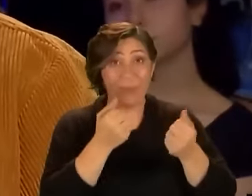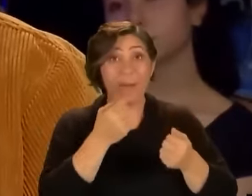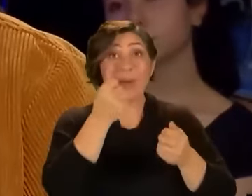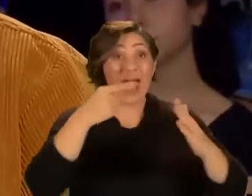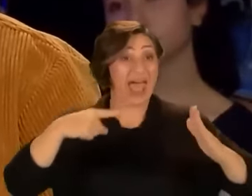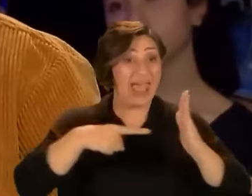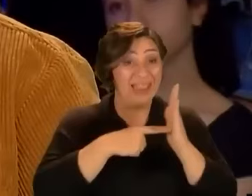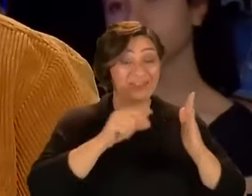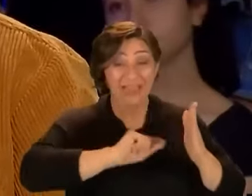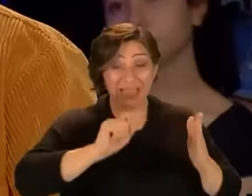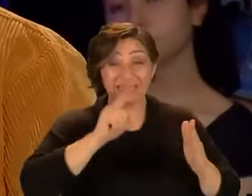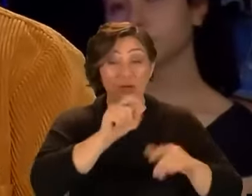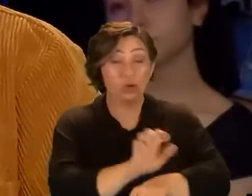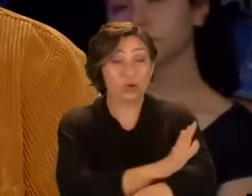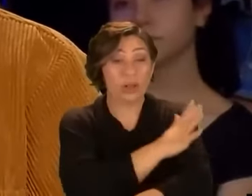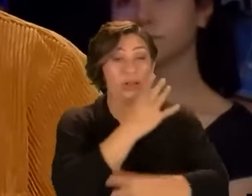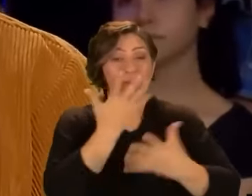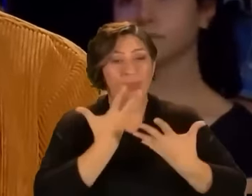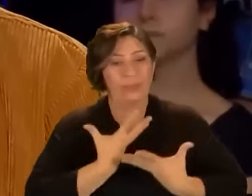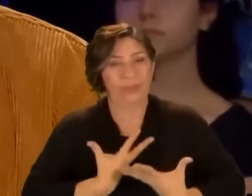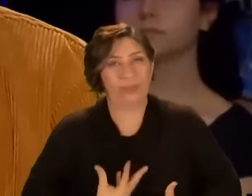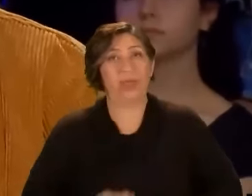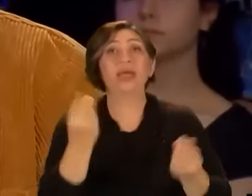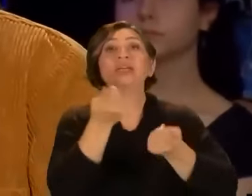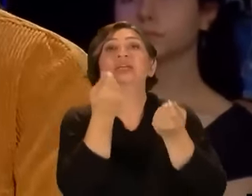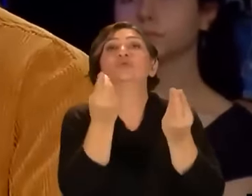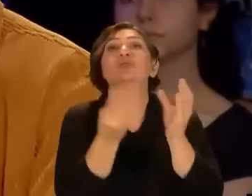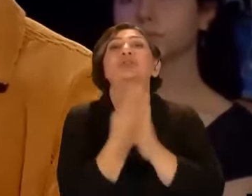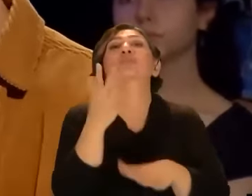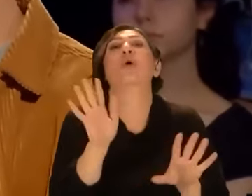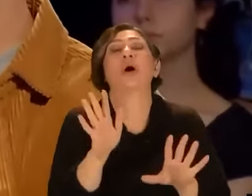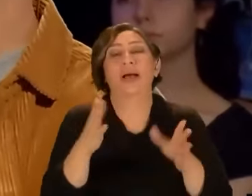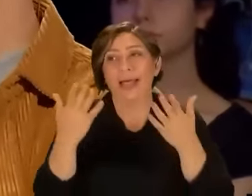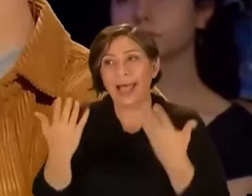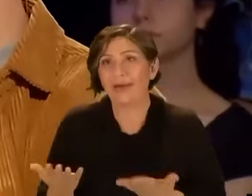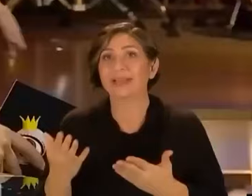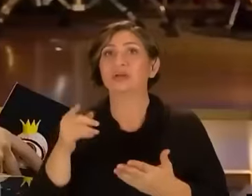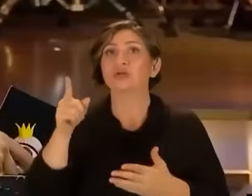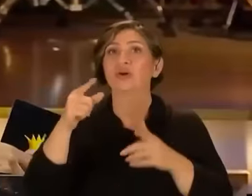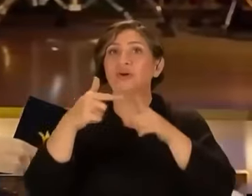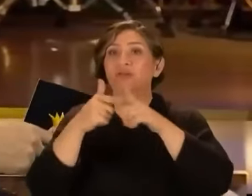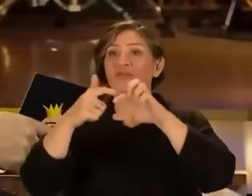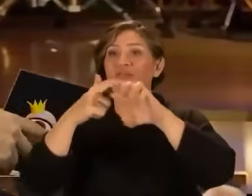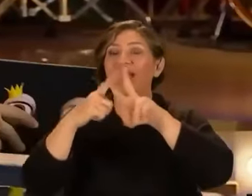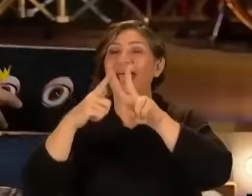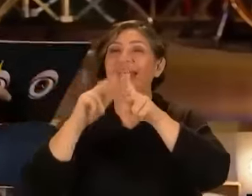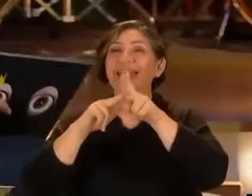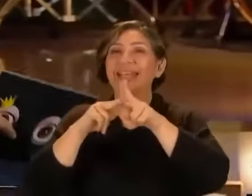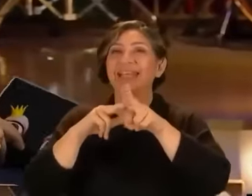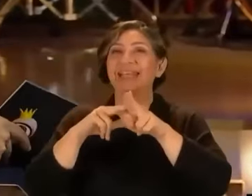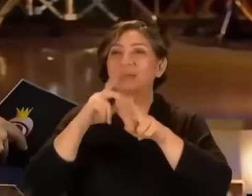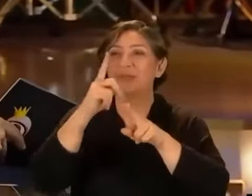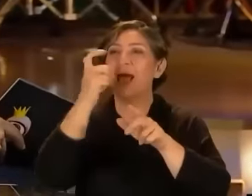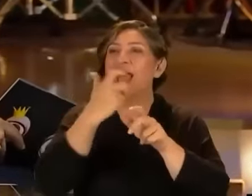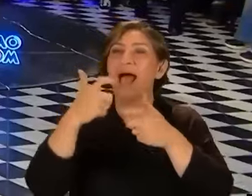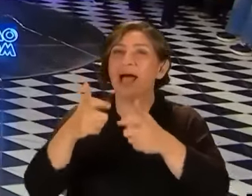para hedefli eline kalem almak senin duygularını da körelttiği için zaten iyi iş çıkaramıyorsun. Evet. Neydi şu Frank Zappa'nın albümünün ismi? We Are In